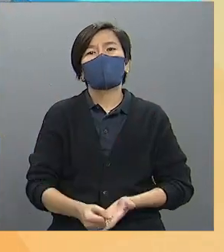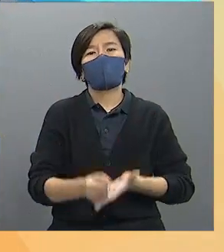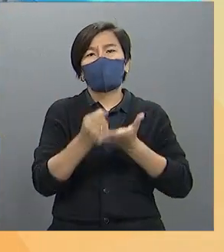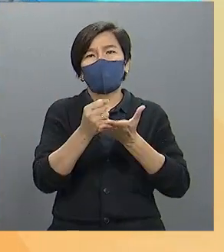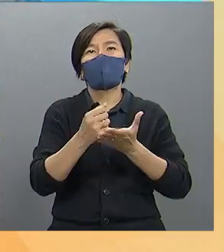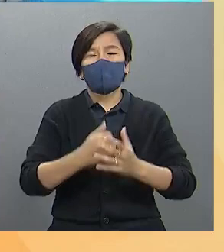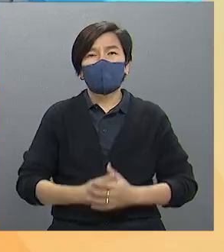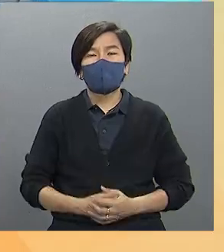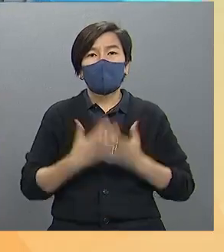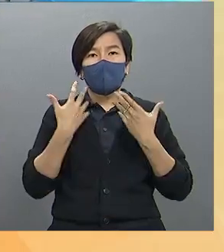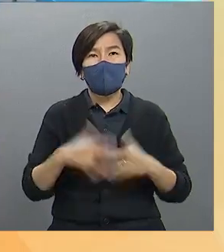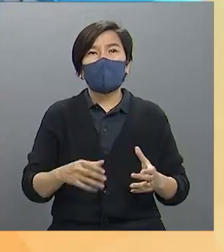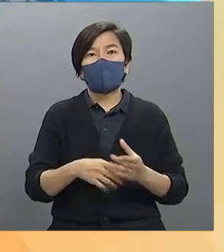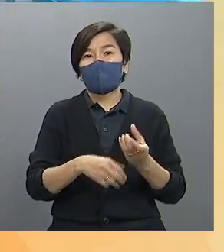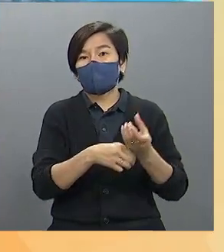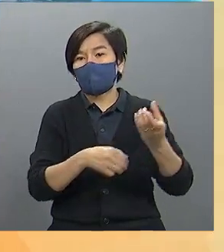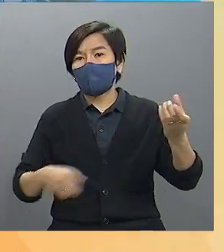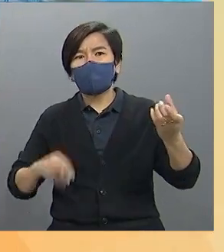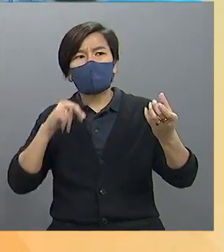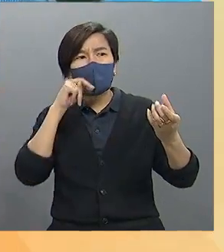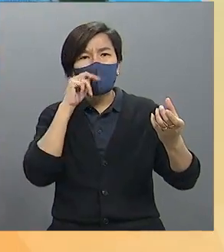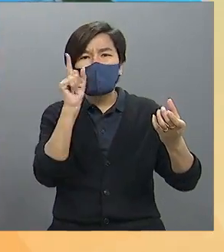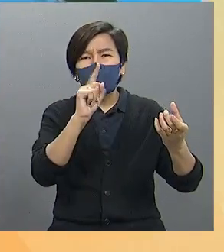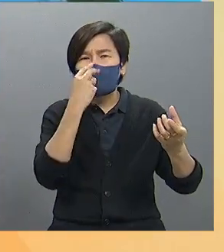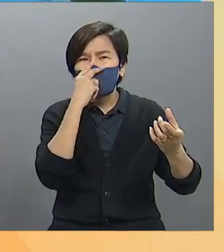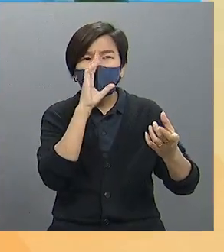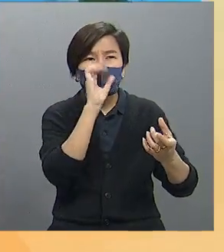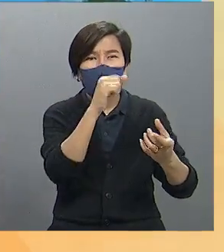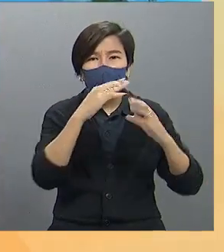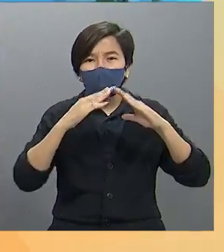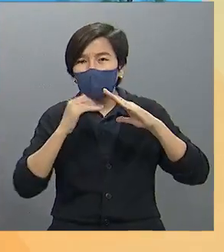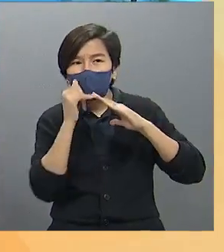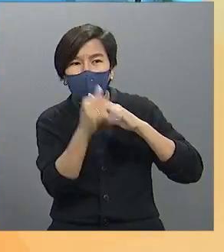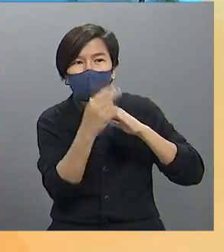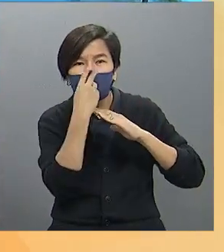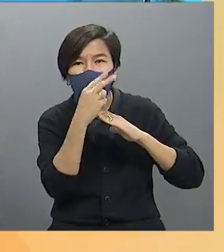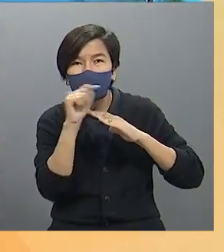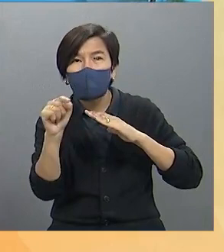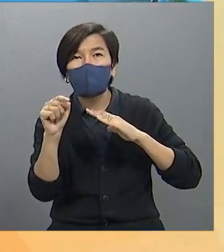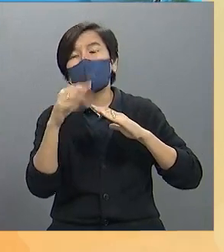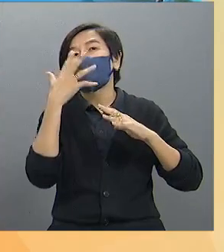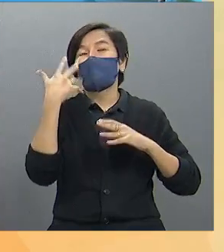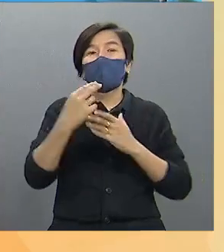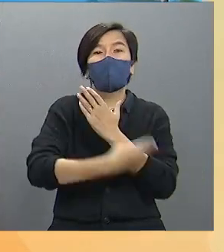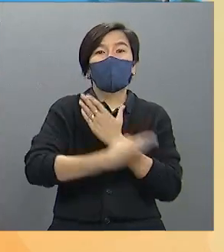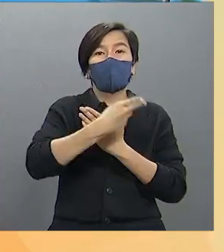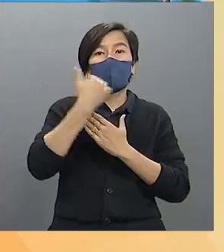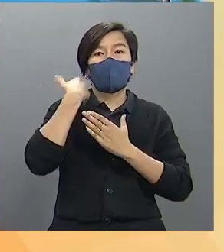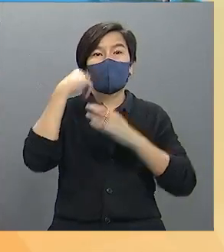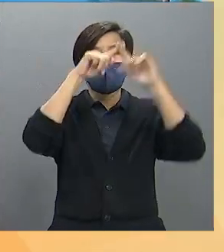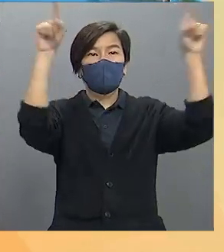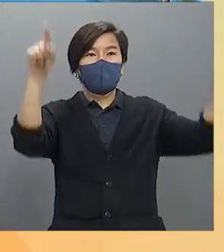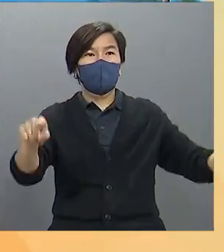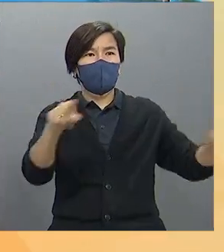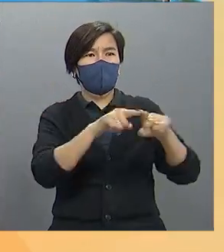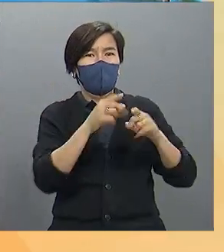นห้องลงแมทุกห้องถ้าททสังเกตจะเห็นมจะมีแผนผั้งบอกเปผั้งที่มีความสำคญมากอยาก